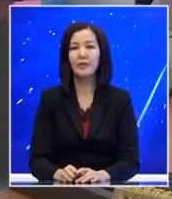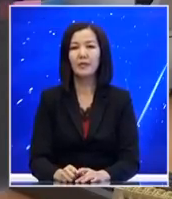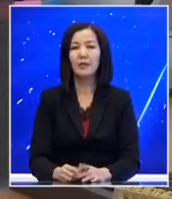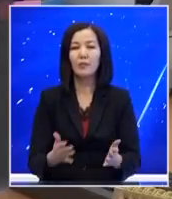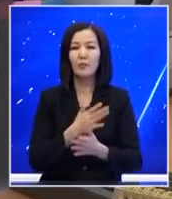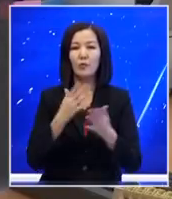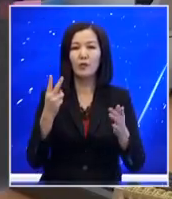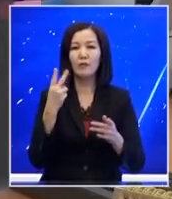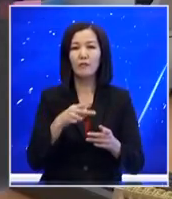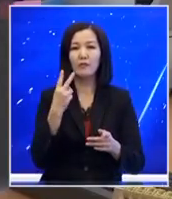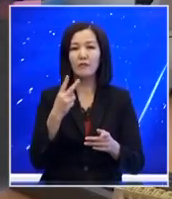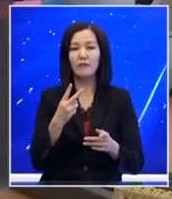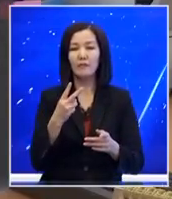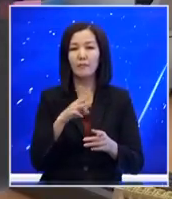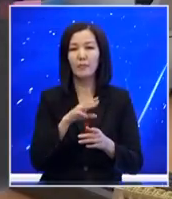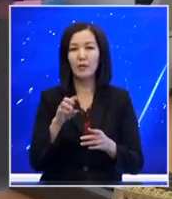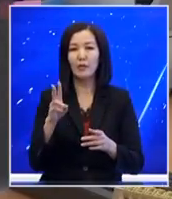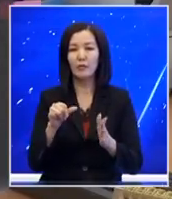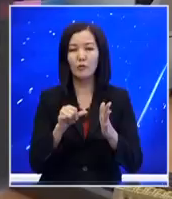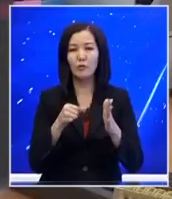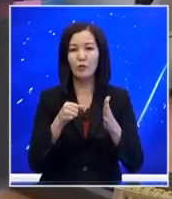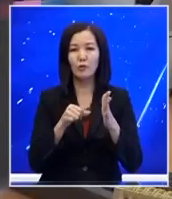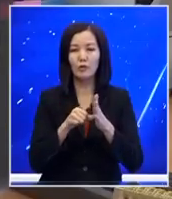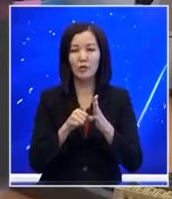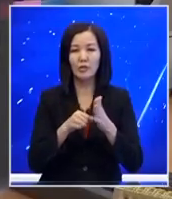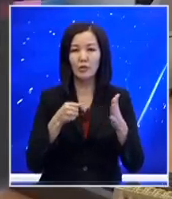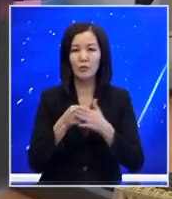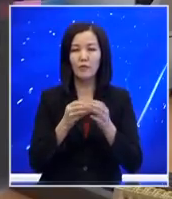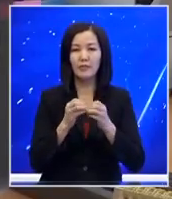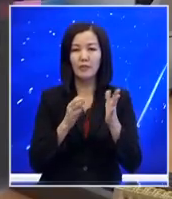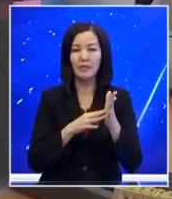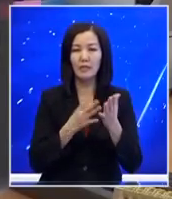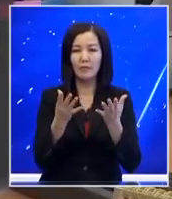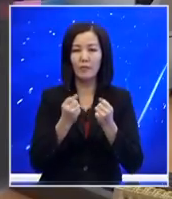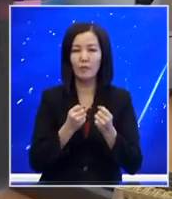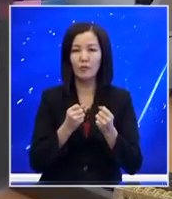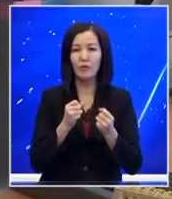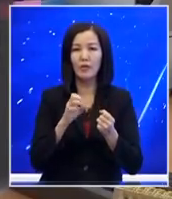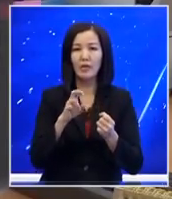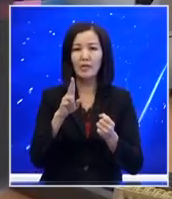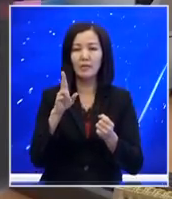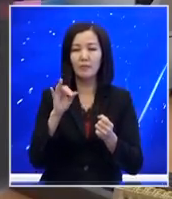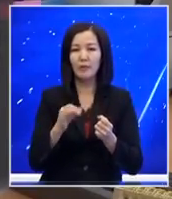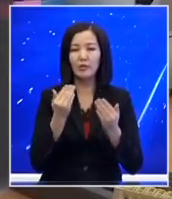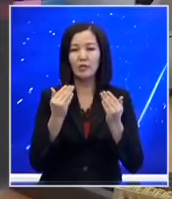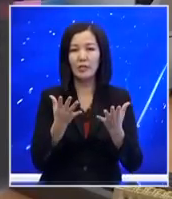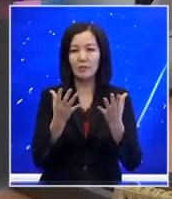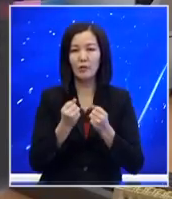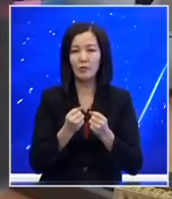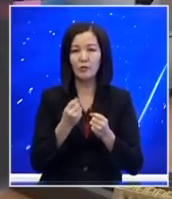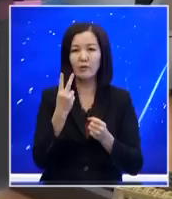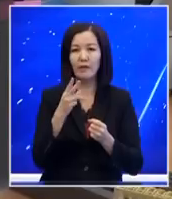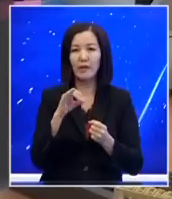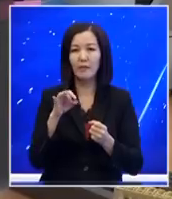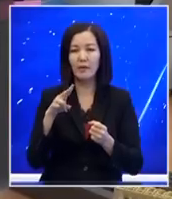Более 22 тысяч детей от 6 до 18 лет из числа семей, получающих АСП по региону, уже получили по 2